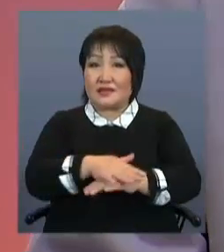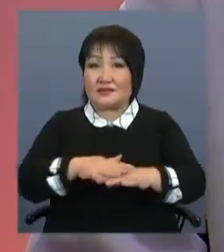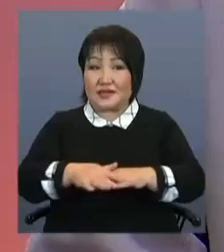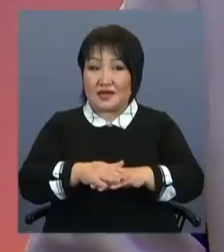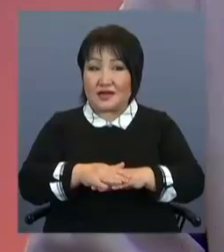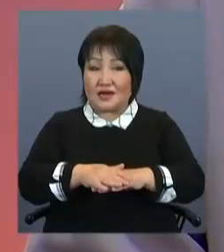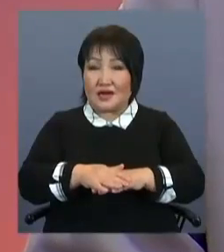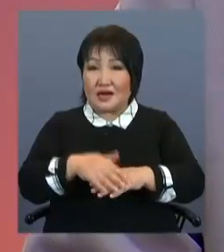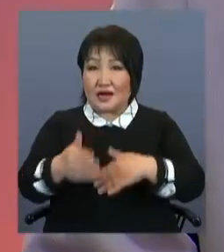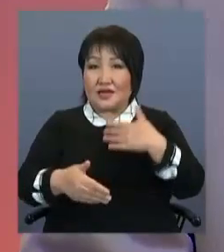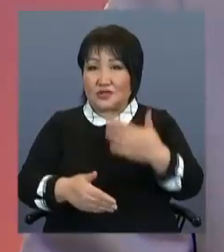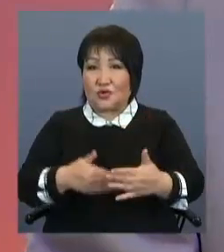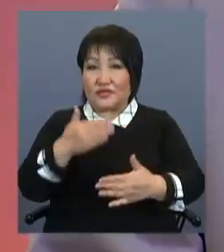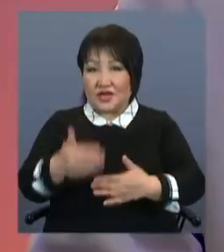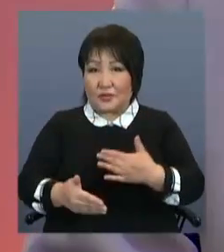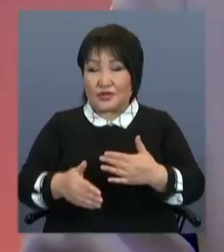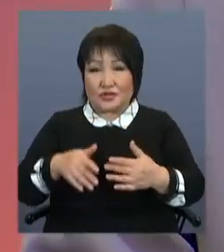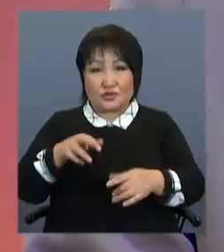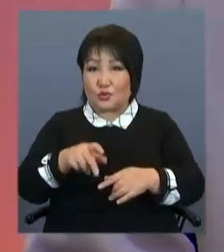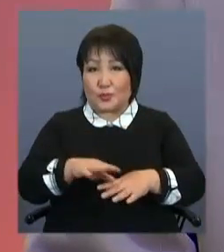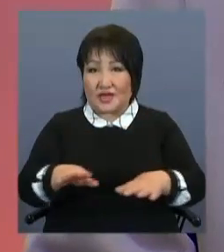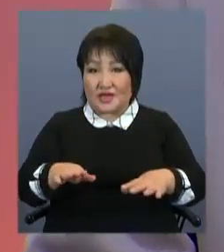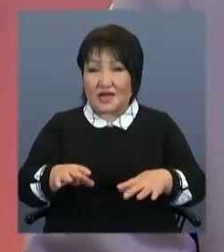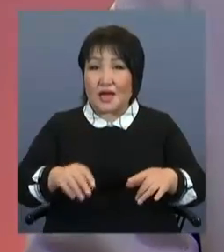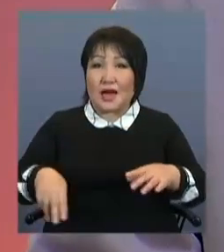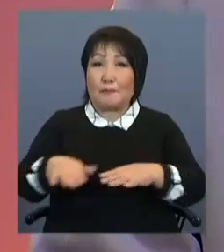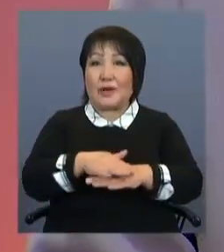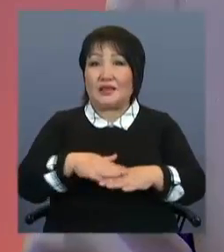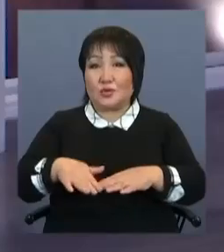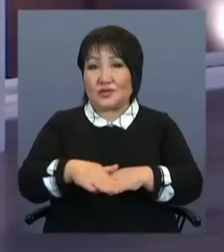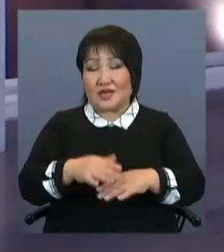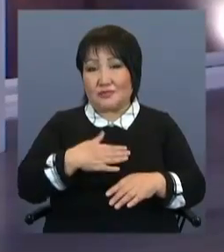строевой шапкамен жүрмей, полигонда менің ойымша